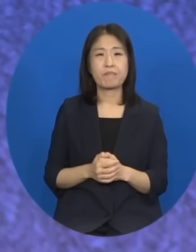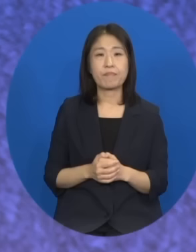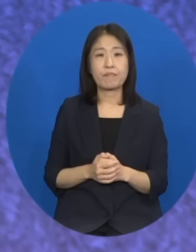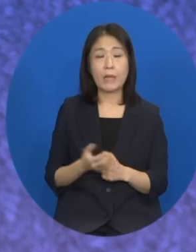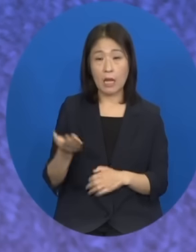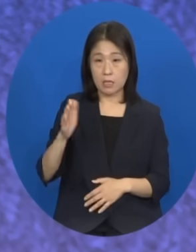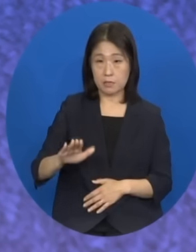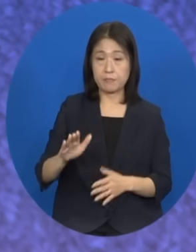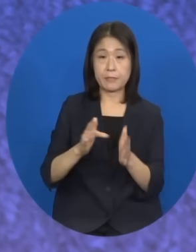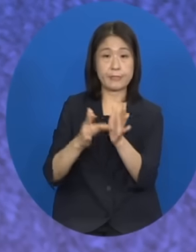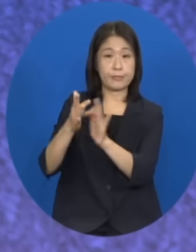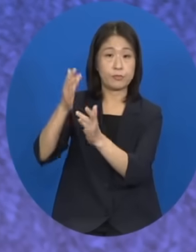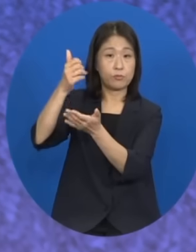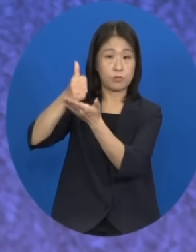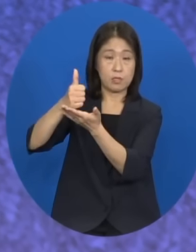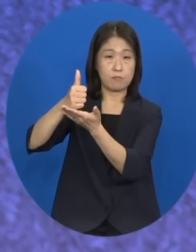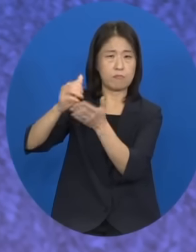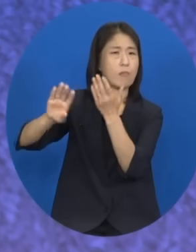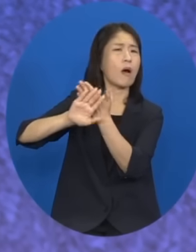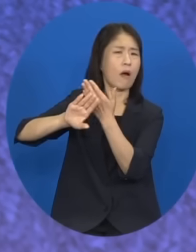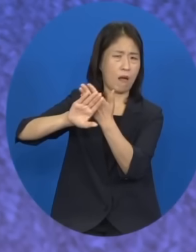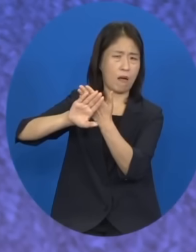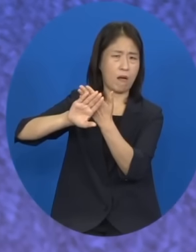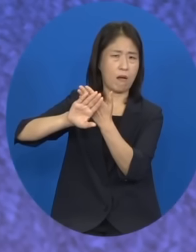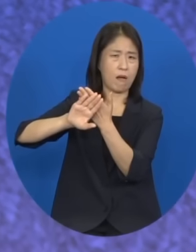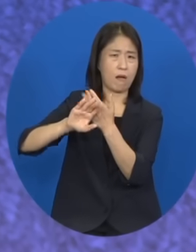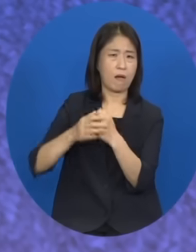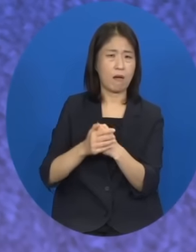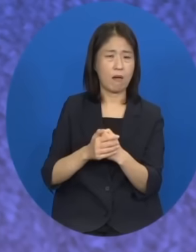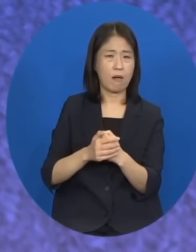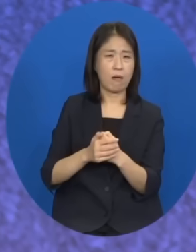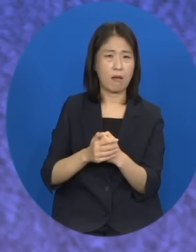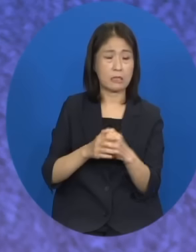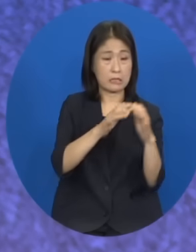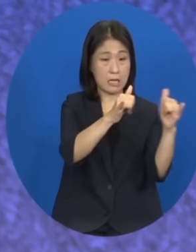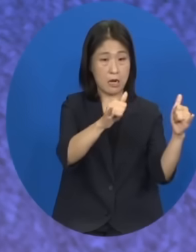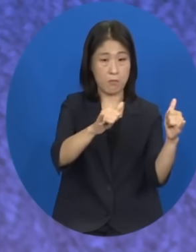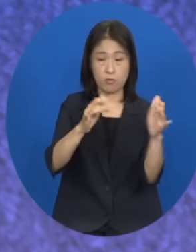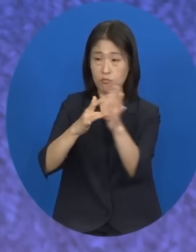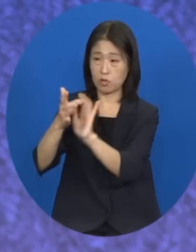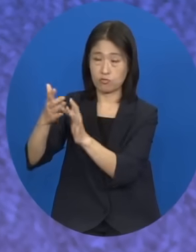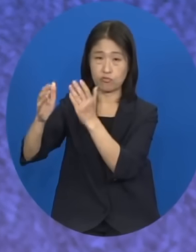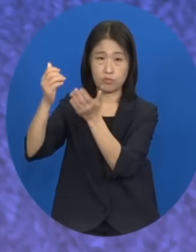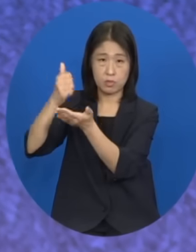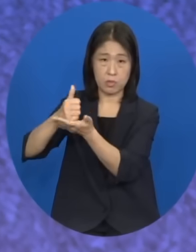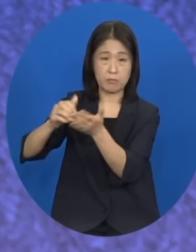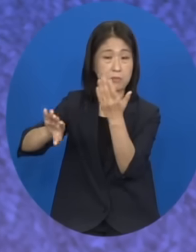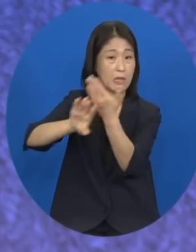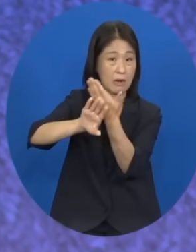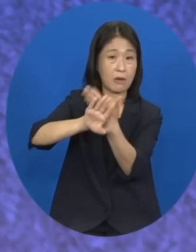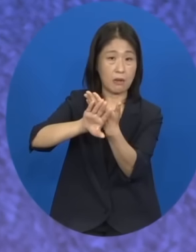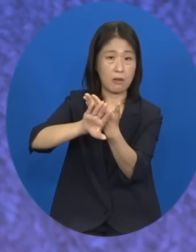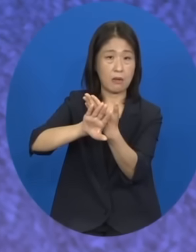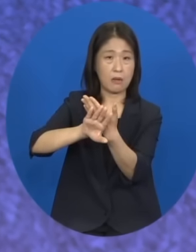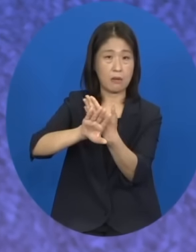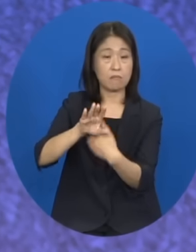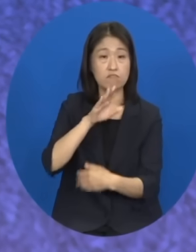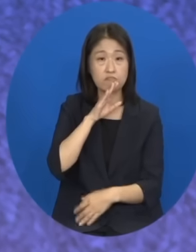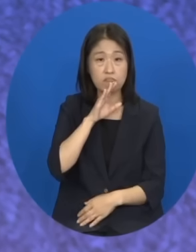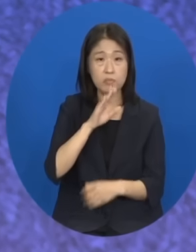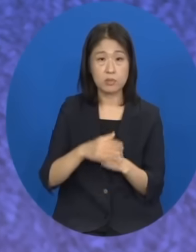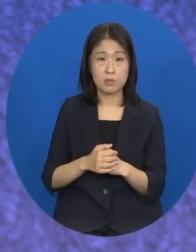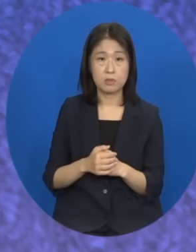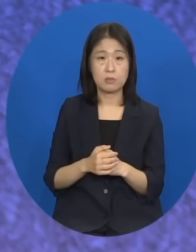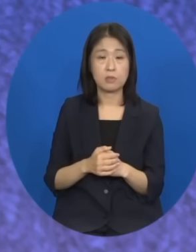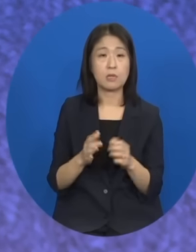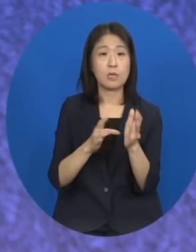예수님에 대해서는 다르잖아요. 그렇죠? 예수님에 대해서만큼은